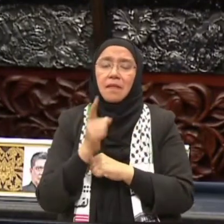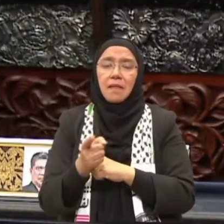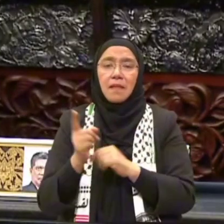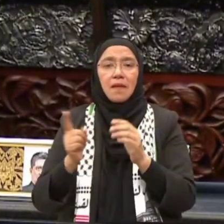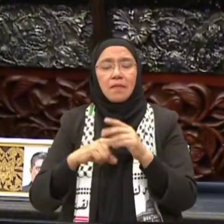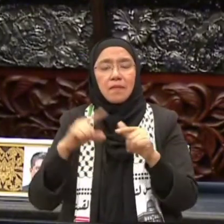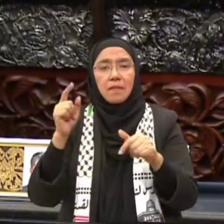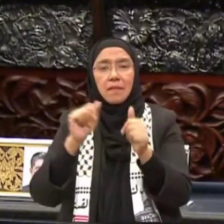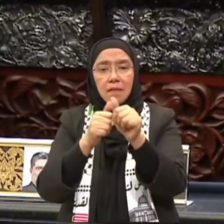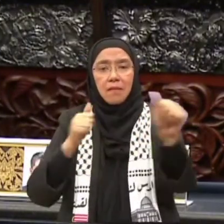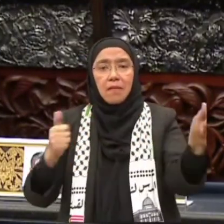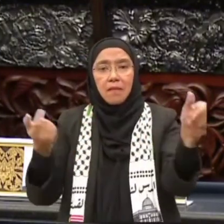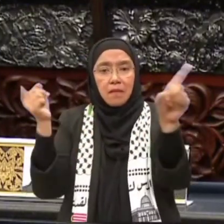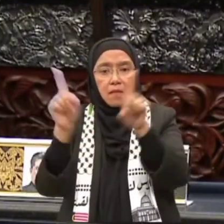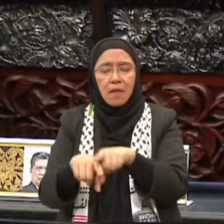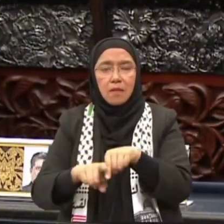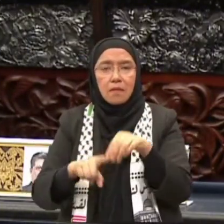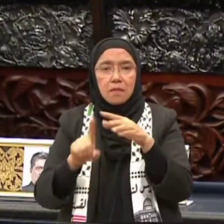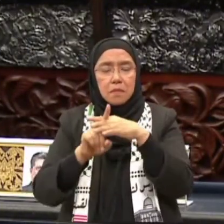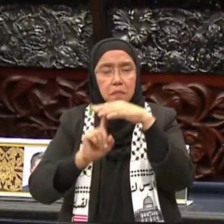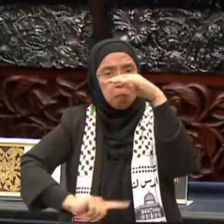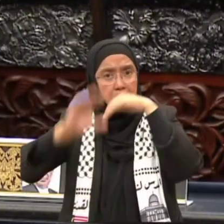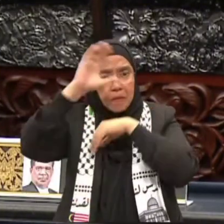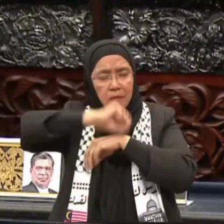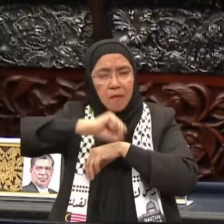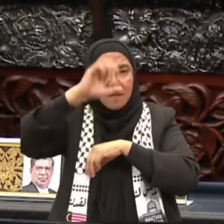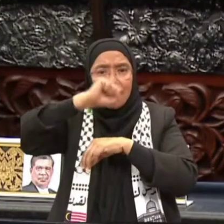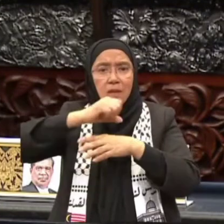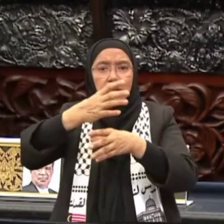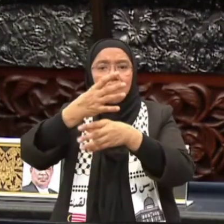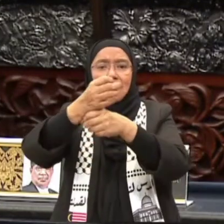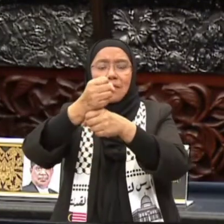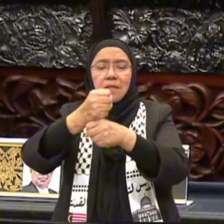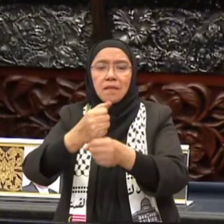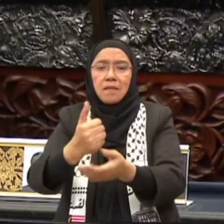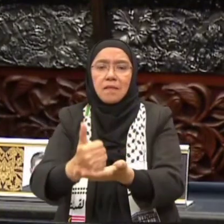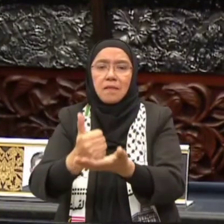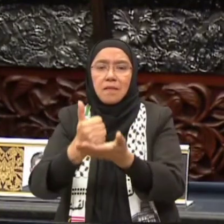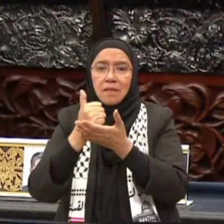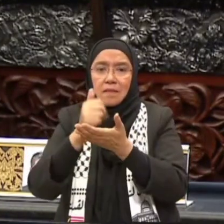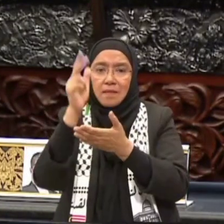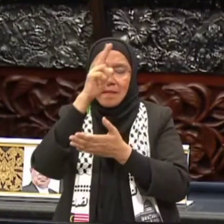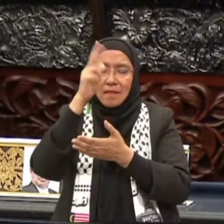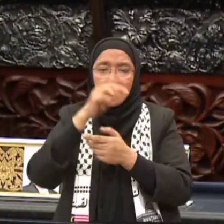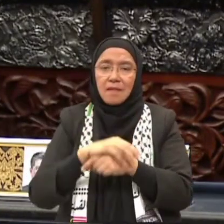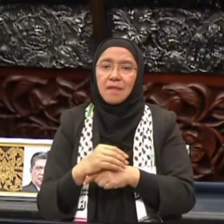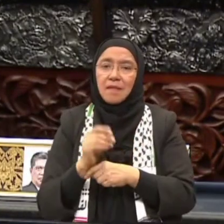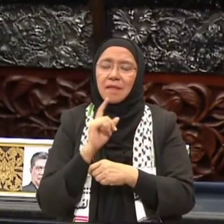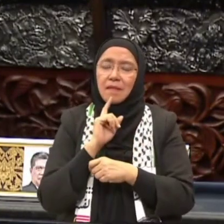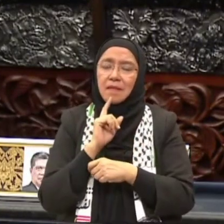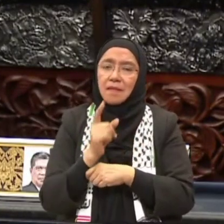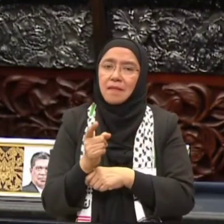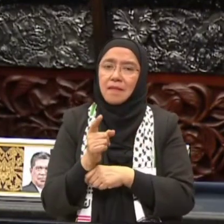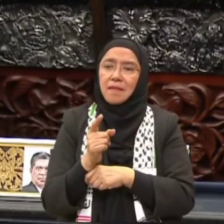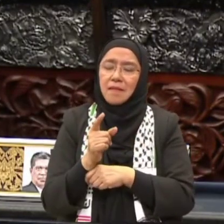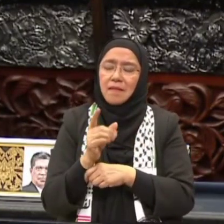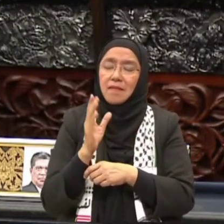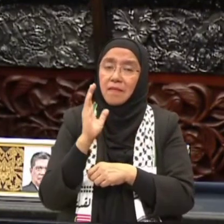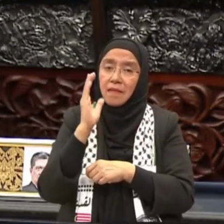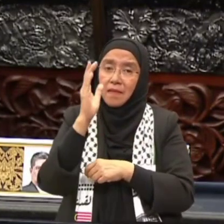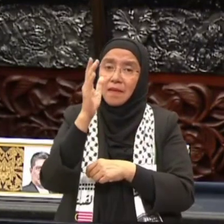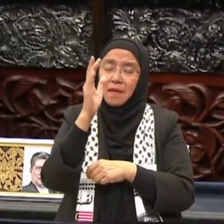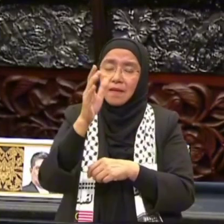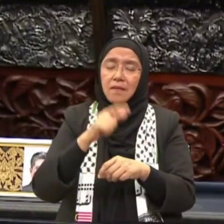akhir sekali akan membaiki herotan dalam ekonomi negara termasuk dari perspektif harga